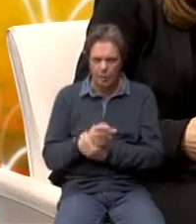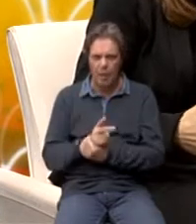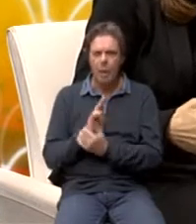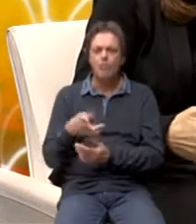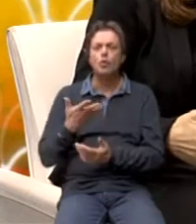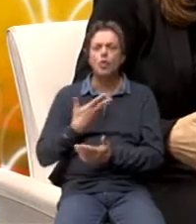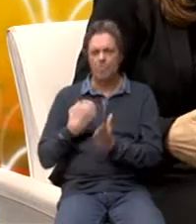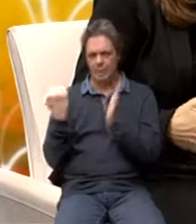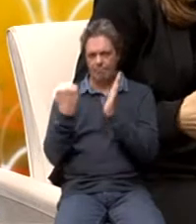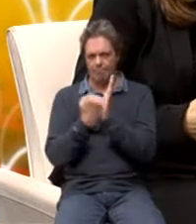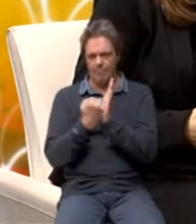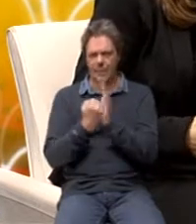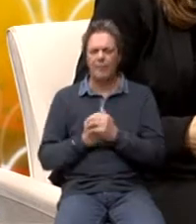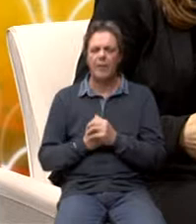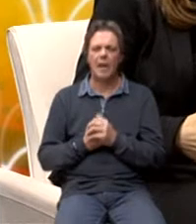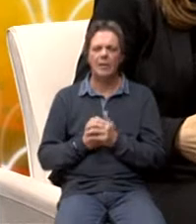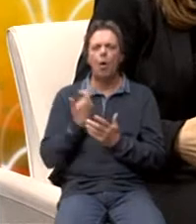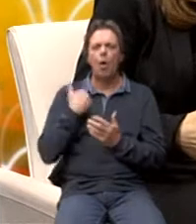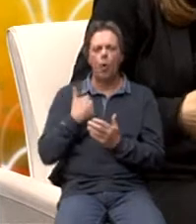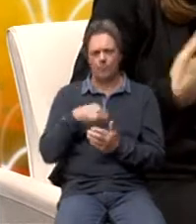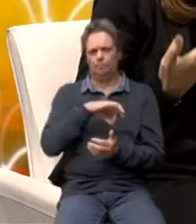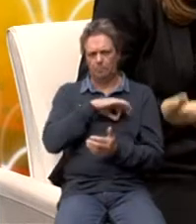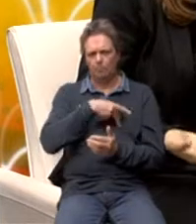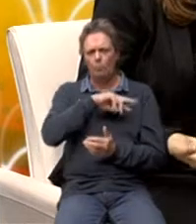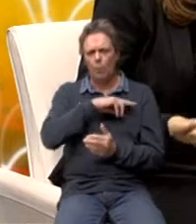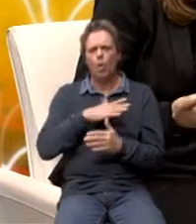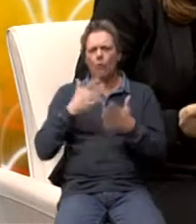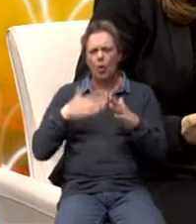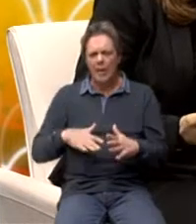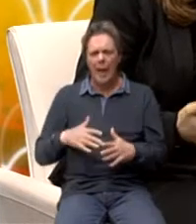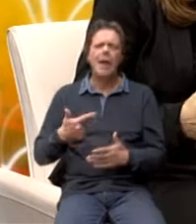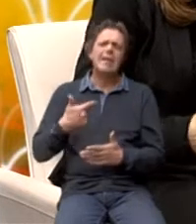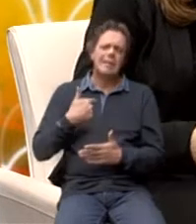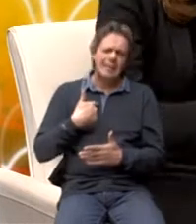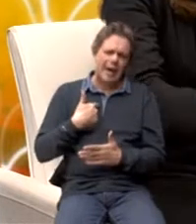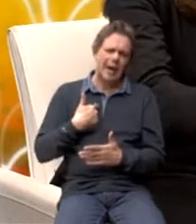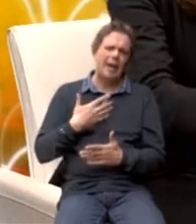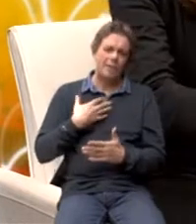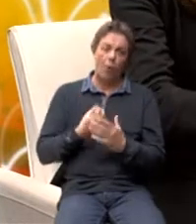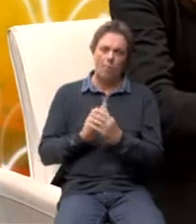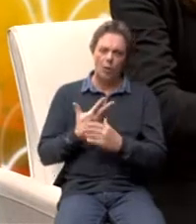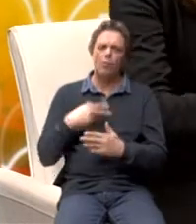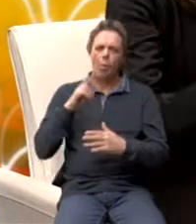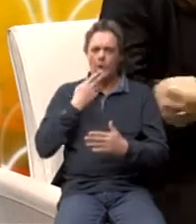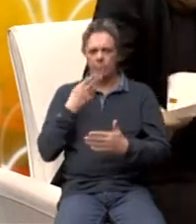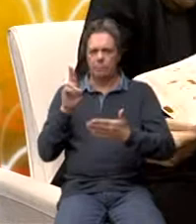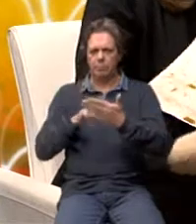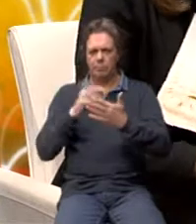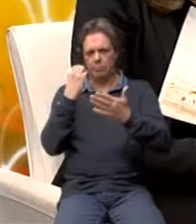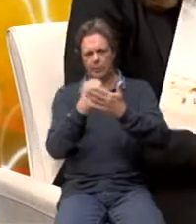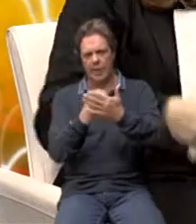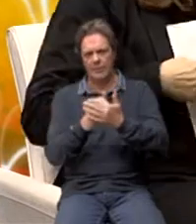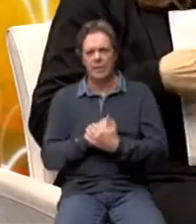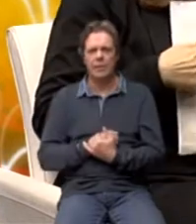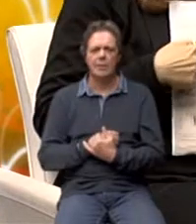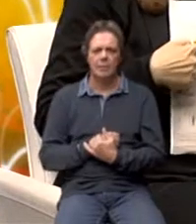može dobiti certifikat od ovlaštenog kontrolnog tijela da na svoj, znači, proizvod stavi, sad sam vam tu donijela, evo da se vidi